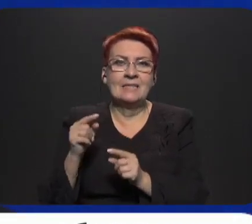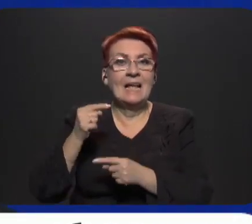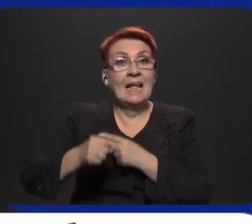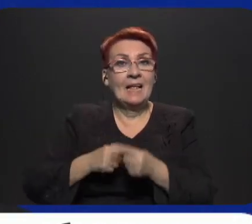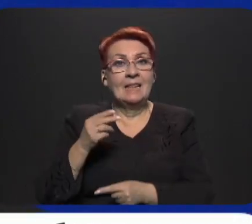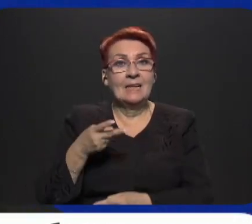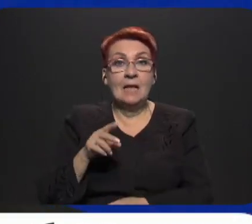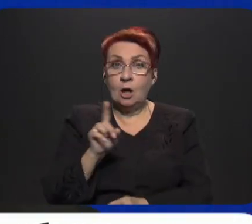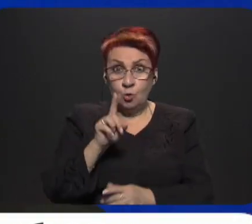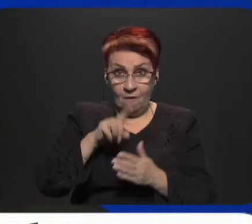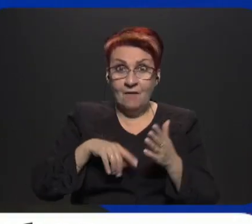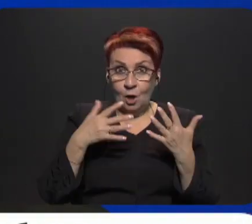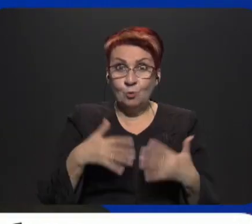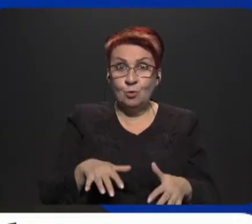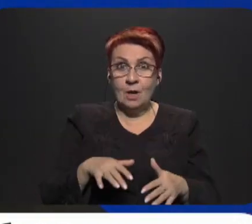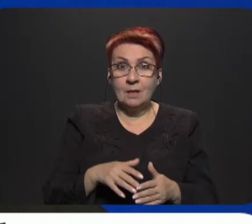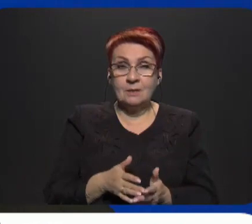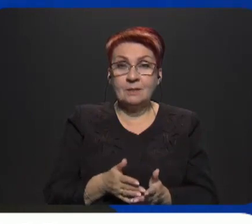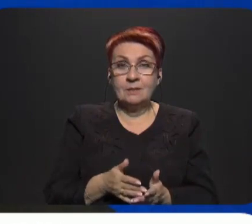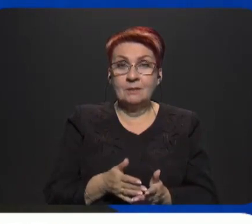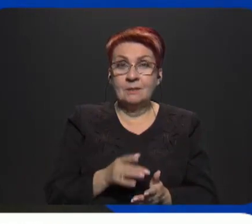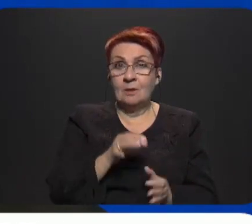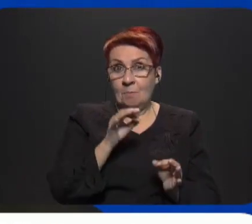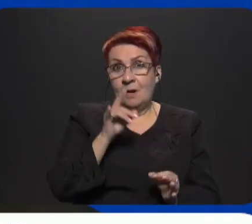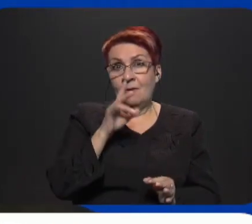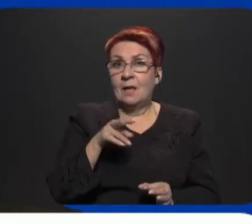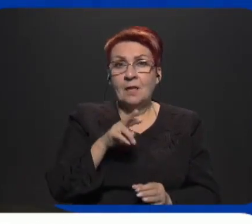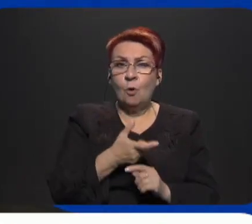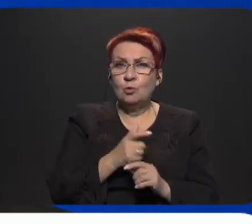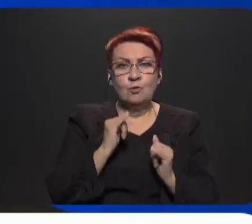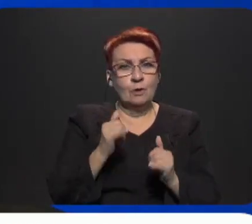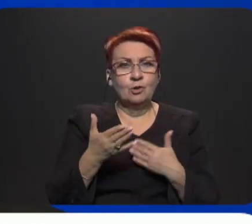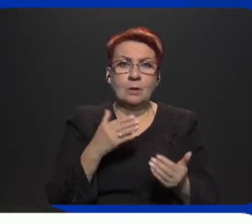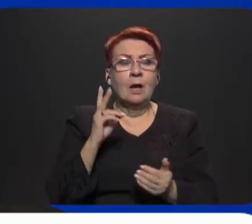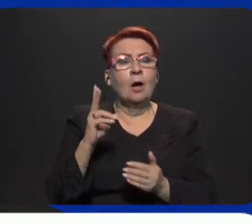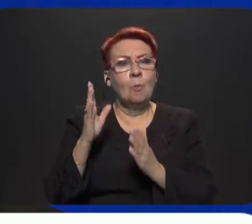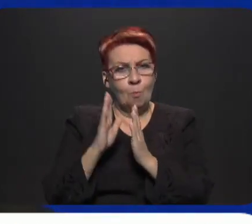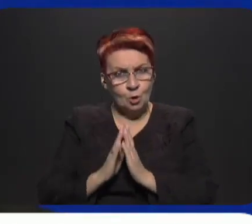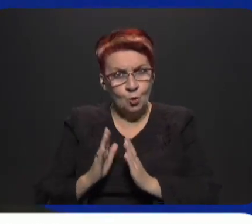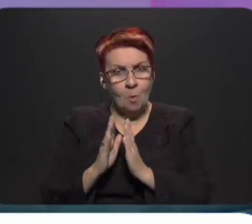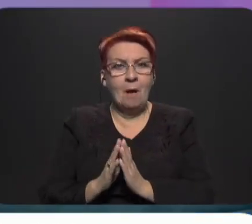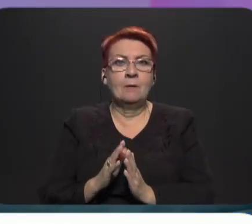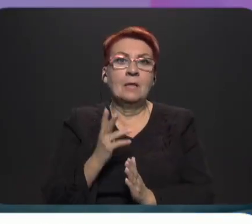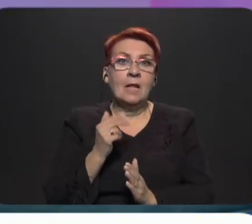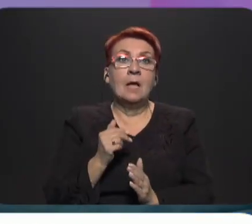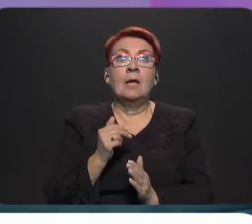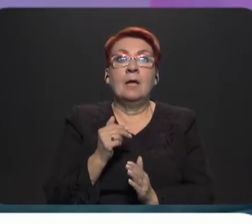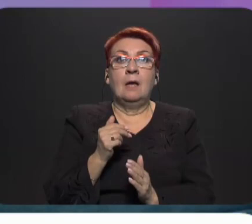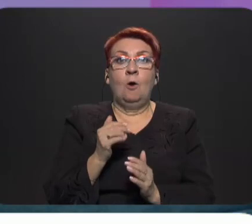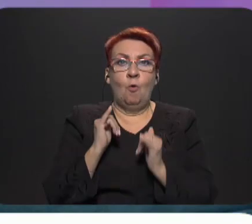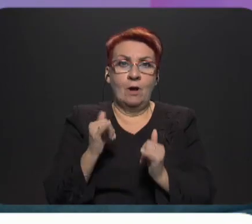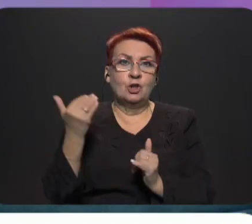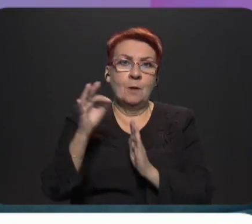Что, веру терять? Приступать к этому. Я очень уважительно отношусь к мусульманам, да. Я даже уважаю за этот вот